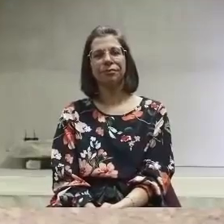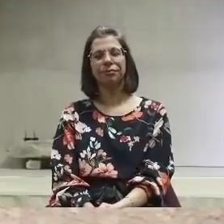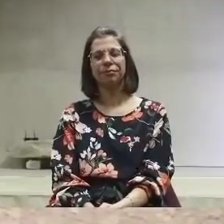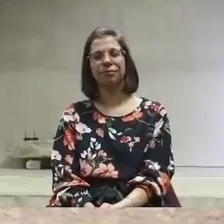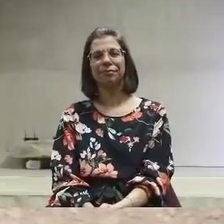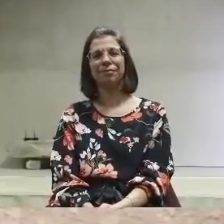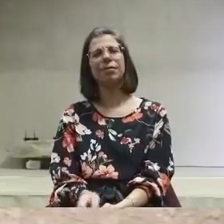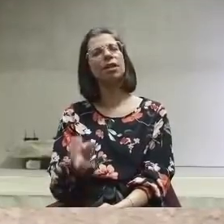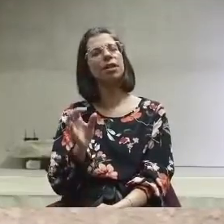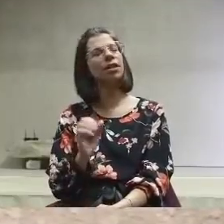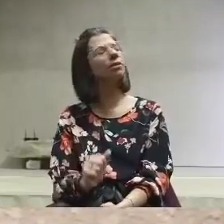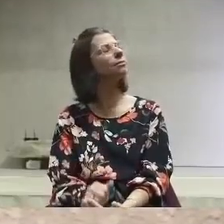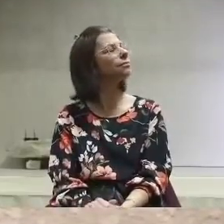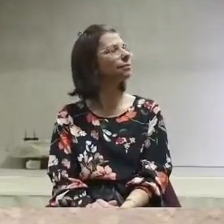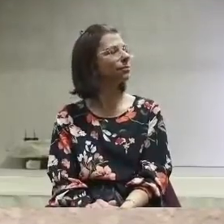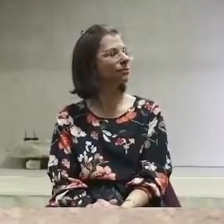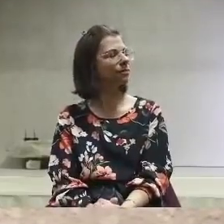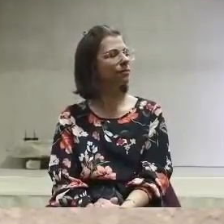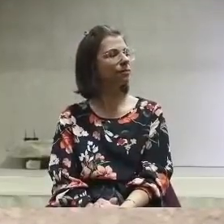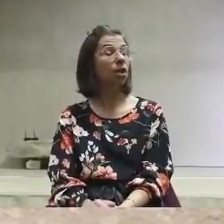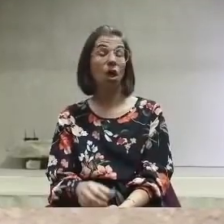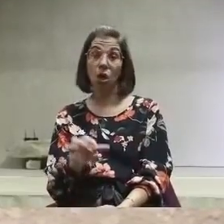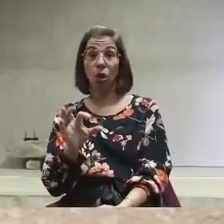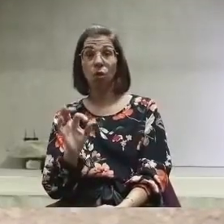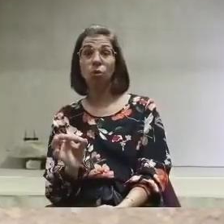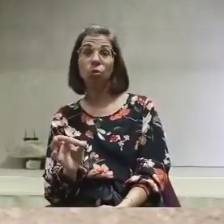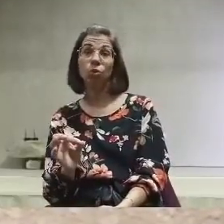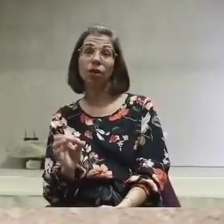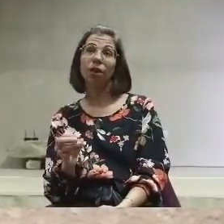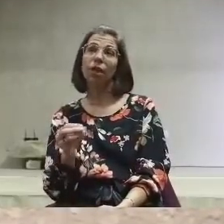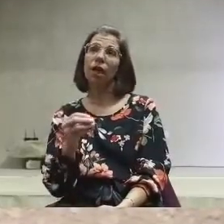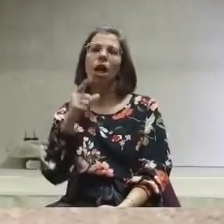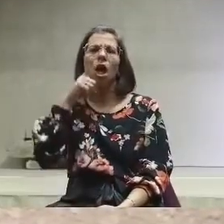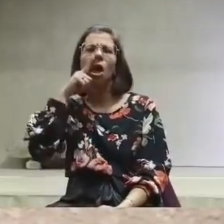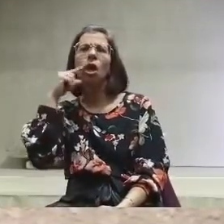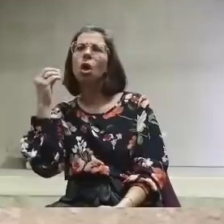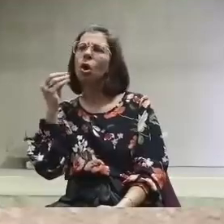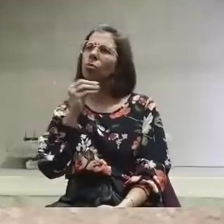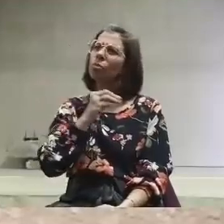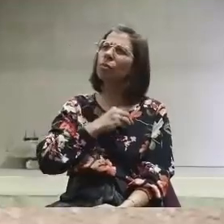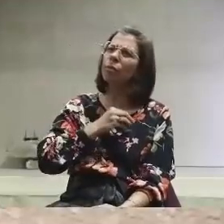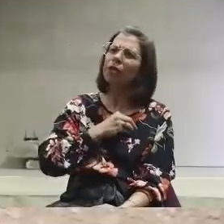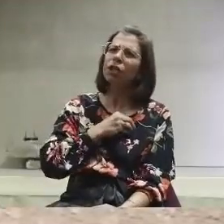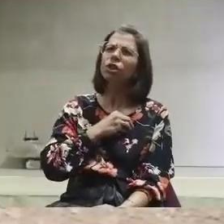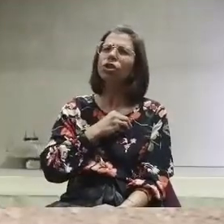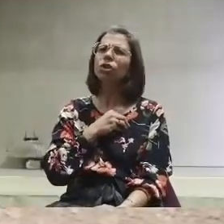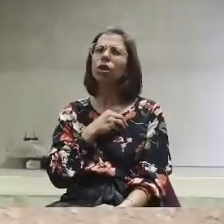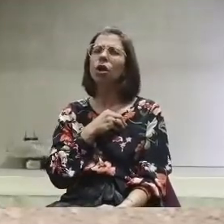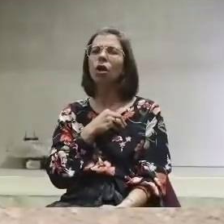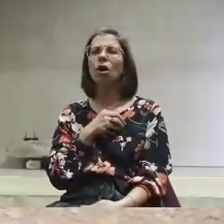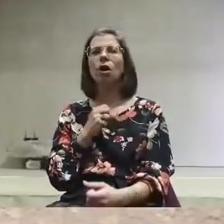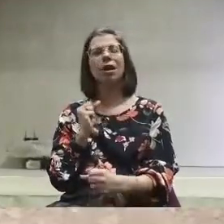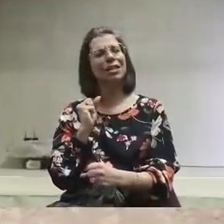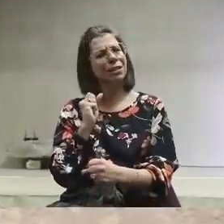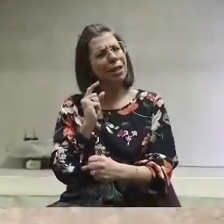Oui, on disait tout à l'heure que le pécheur doit réparer. Le pécheur doit rembourser. Il doit à la